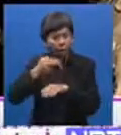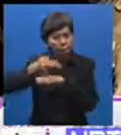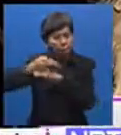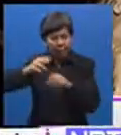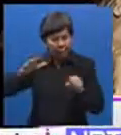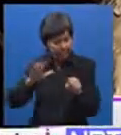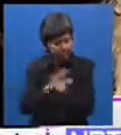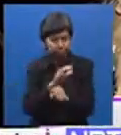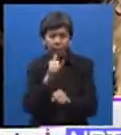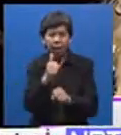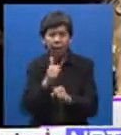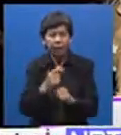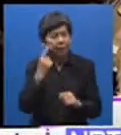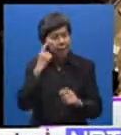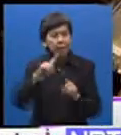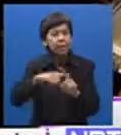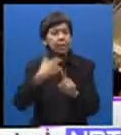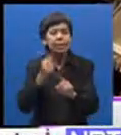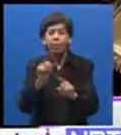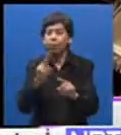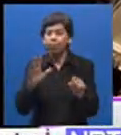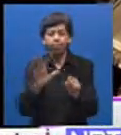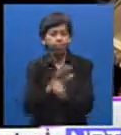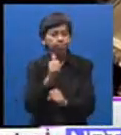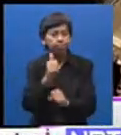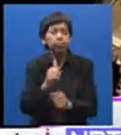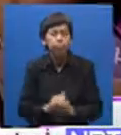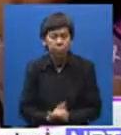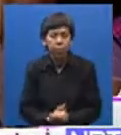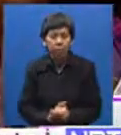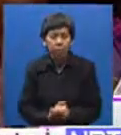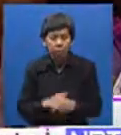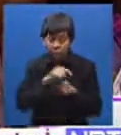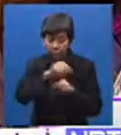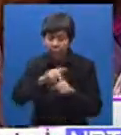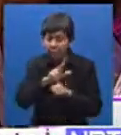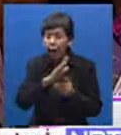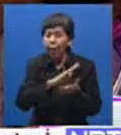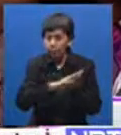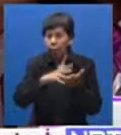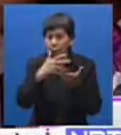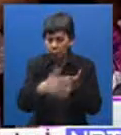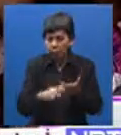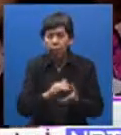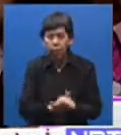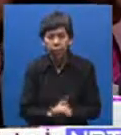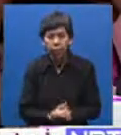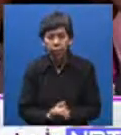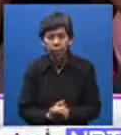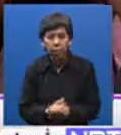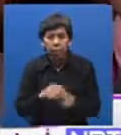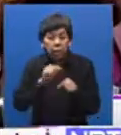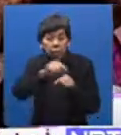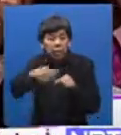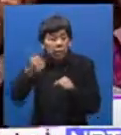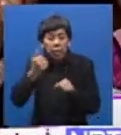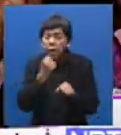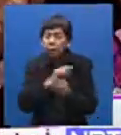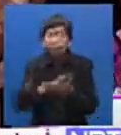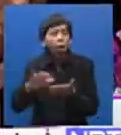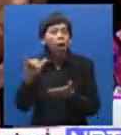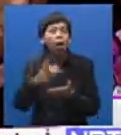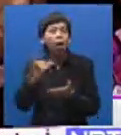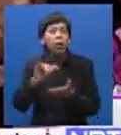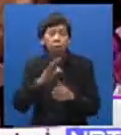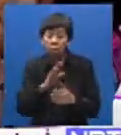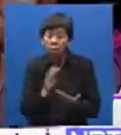ได้ครบทุกจุดภายในเดือนธันวาคมนี ้3จุดนี้สมบูรณ์แล้วนะครับจุดอื่นยังไม่สมบูรณ์นะครับ